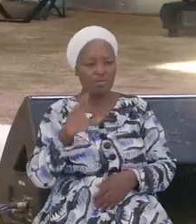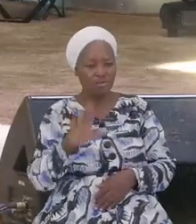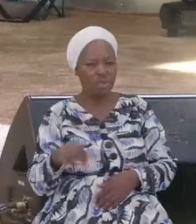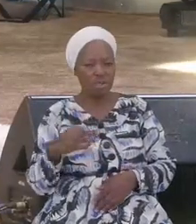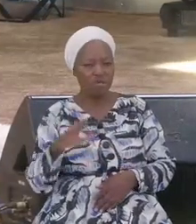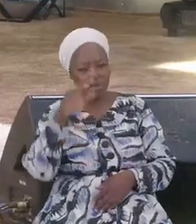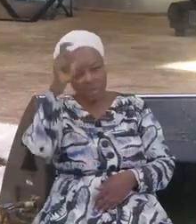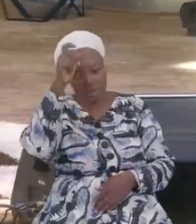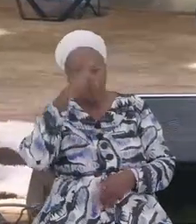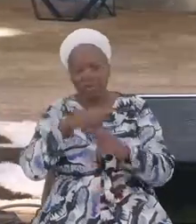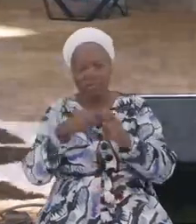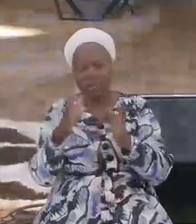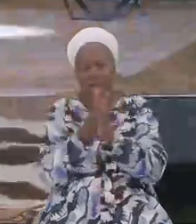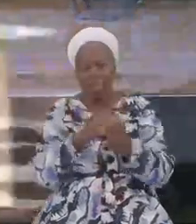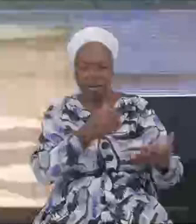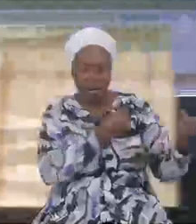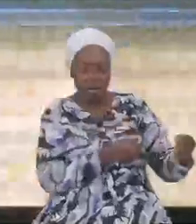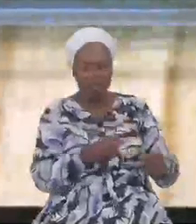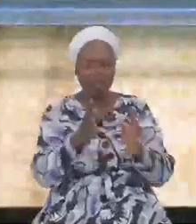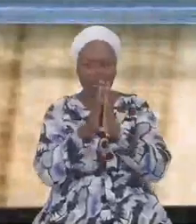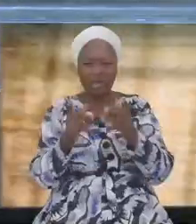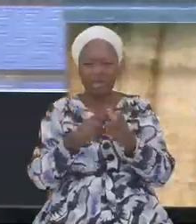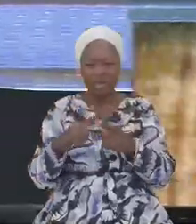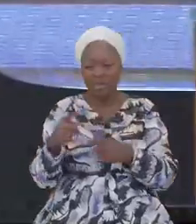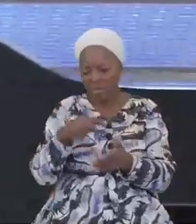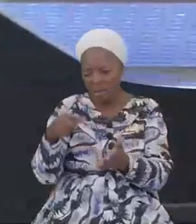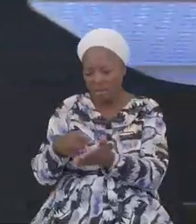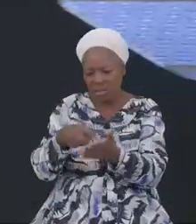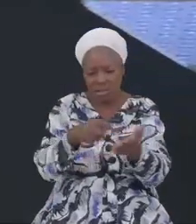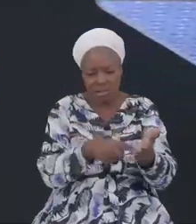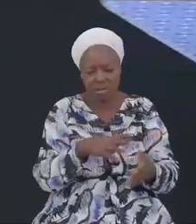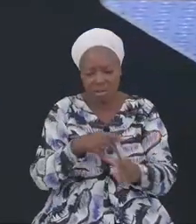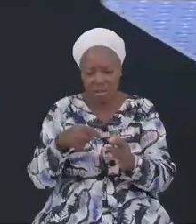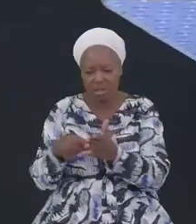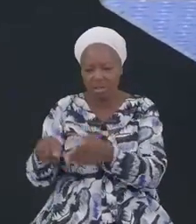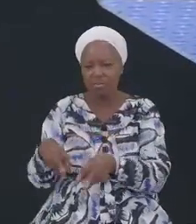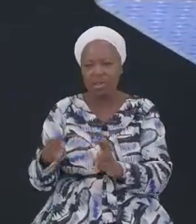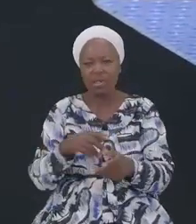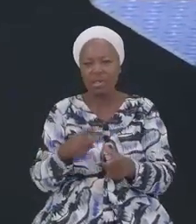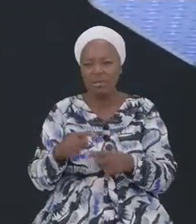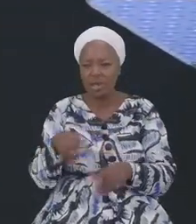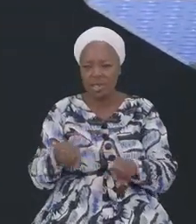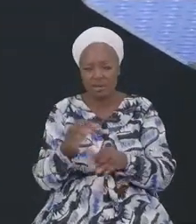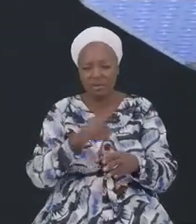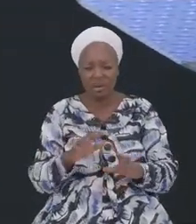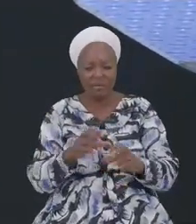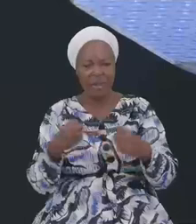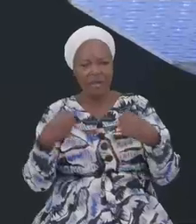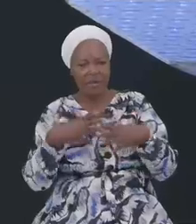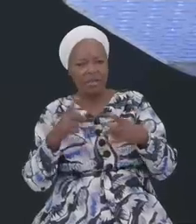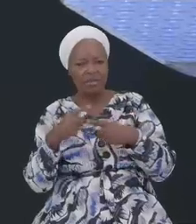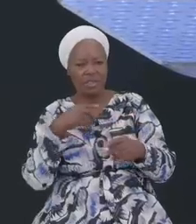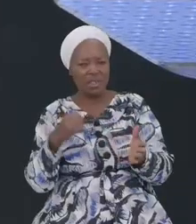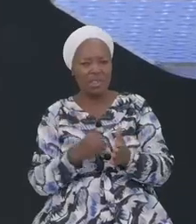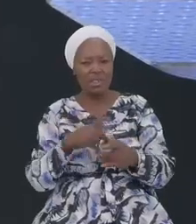lorsque vous priez de manière courageuse, vous ne calculez pas les mots. Est-ce qu'il faut lire de manière diplomatique? Est-ce que j'ai dit la bonne chose? Je ne veux pas qu'ils entendent